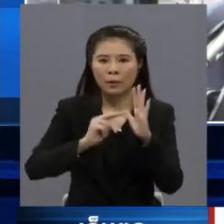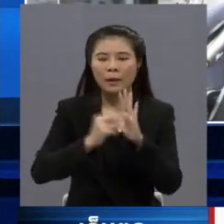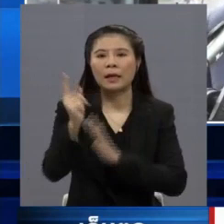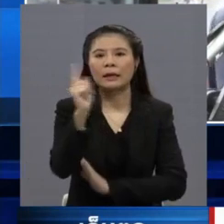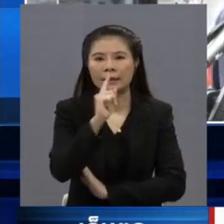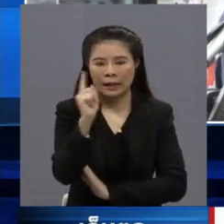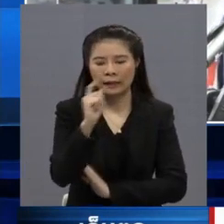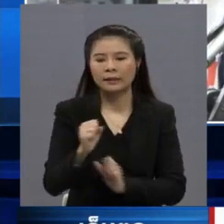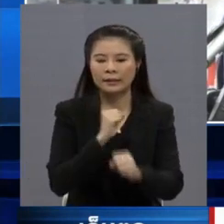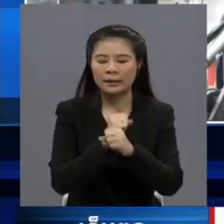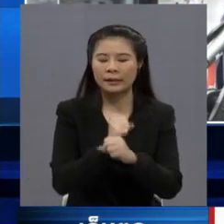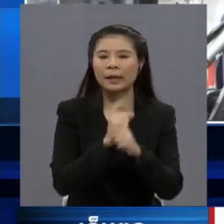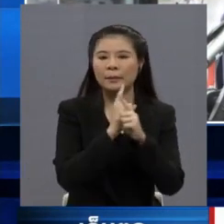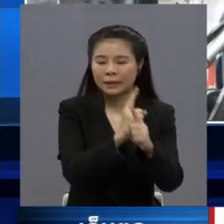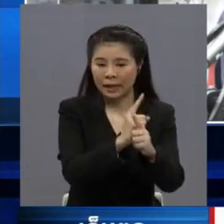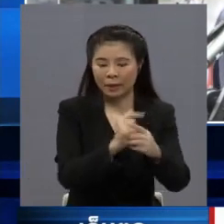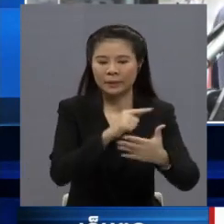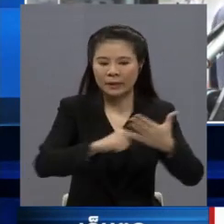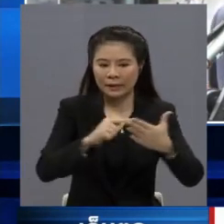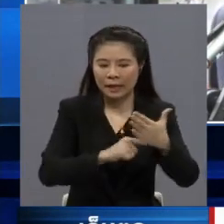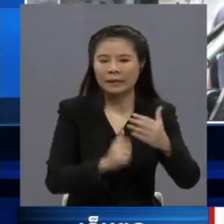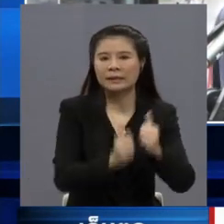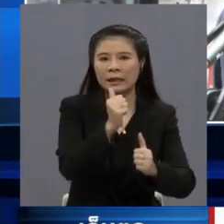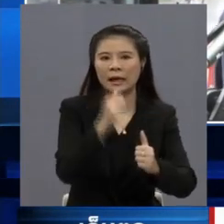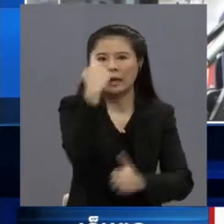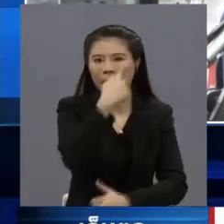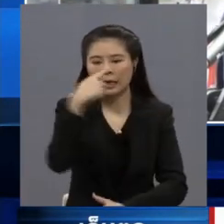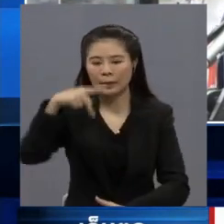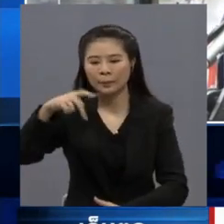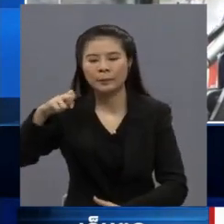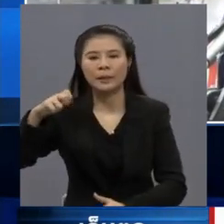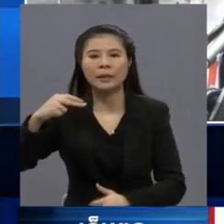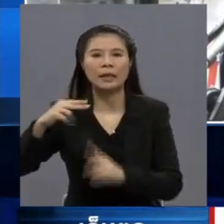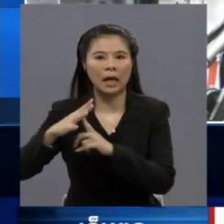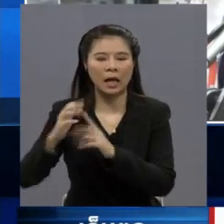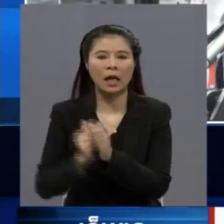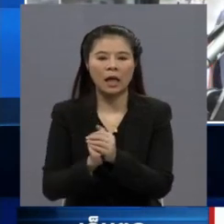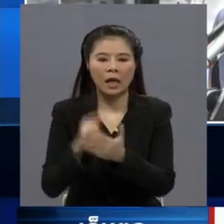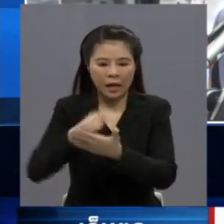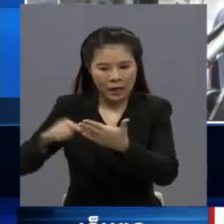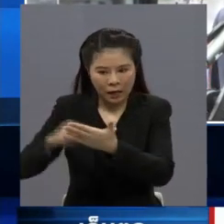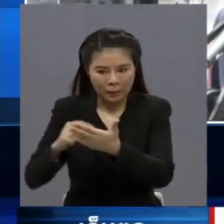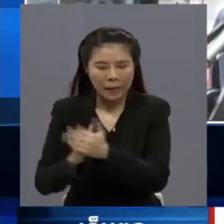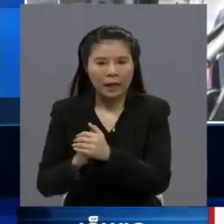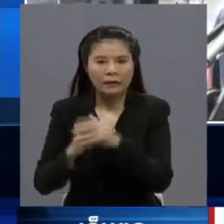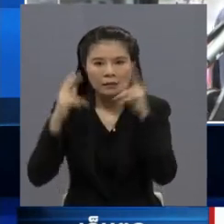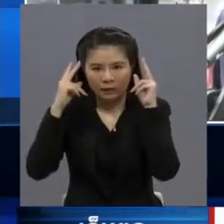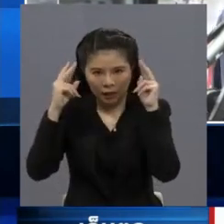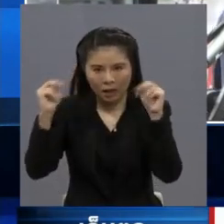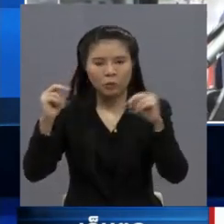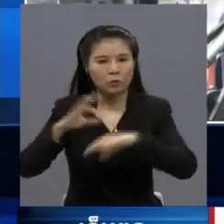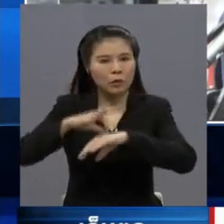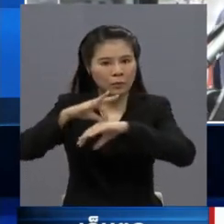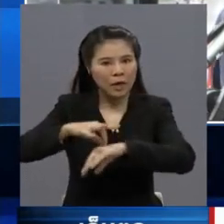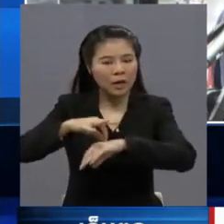ำเนินการให้เป็นไปตามผลการเลือกตั้งก็ชัดเจนนะครับถามต่อกรณีที่คุณเรืองไกรลีกิจวัฒนะเรียกร้องให้คุณพิธา